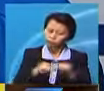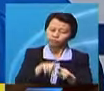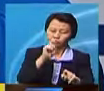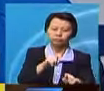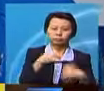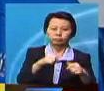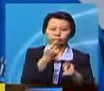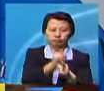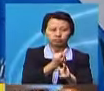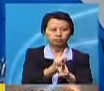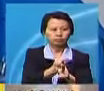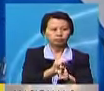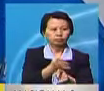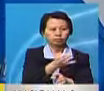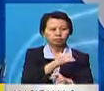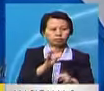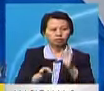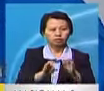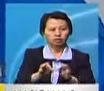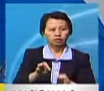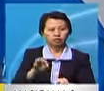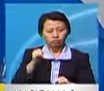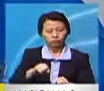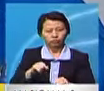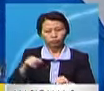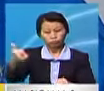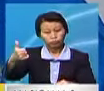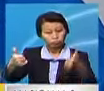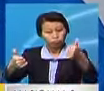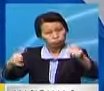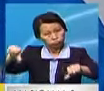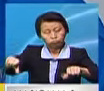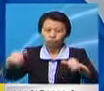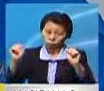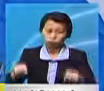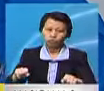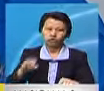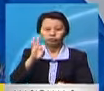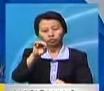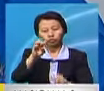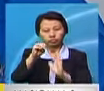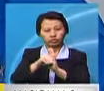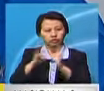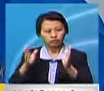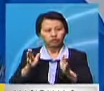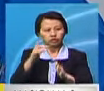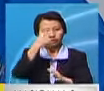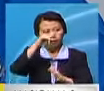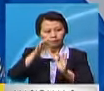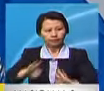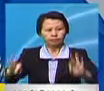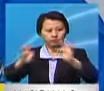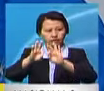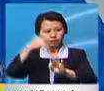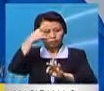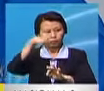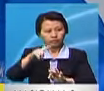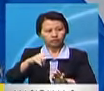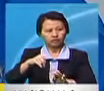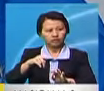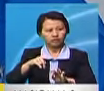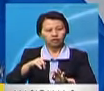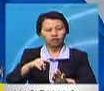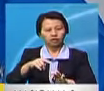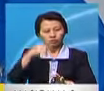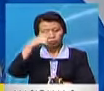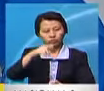Maybe you can win, you can draw, but it's important for us the character. In our